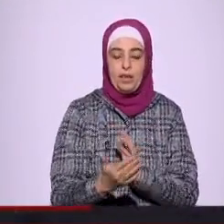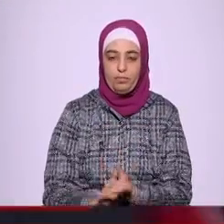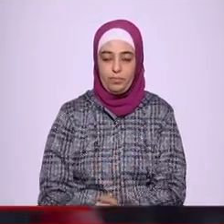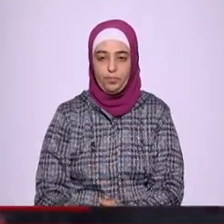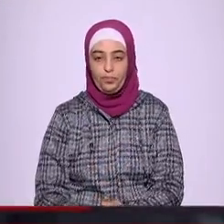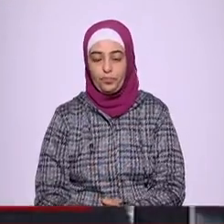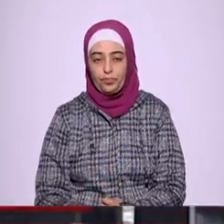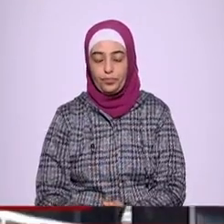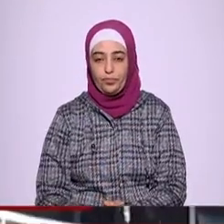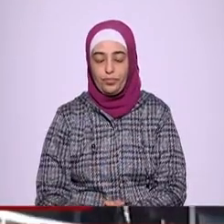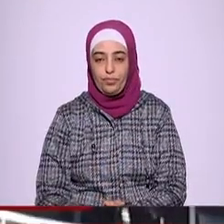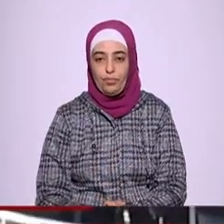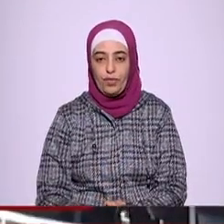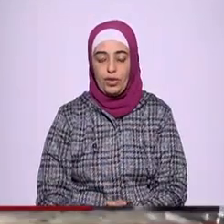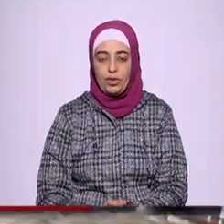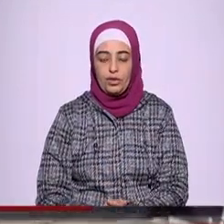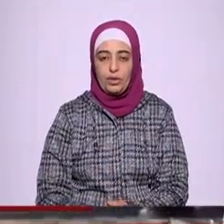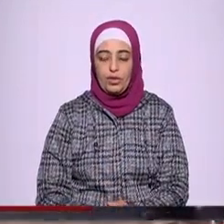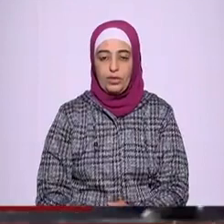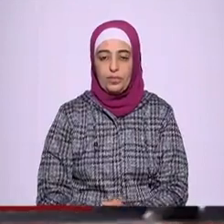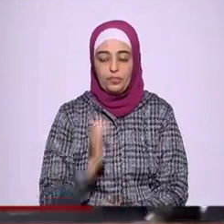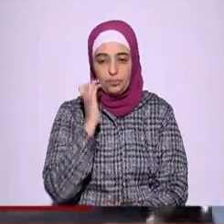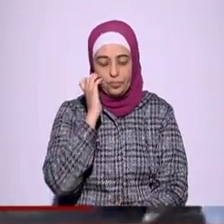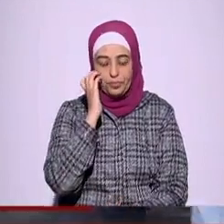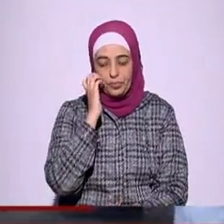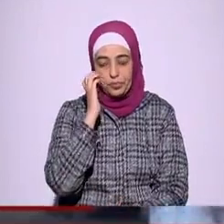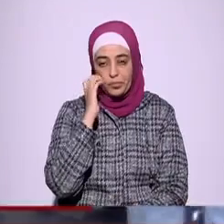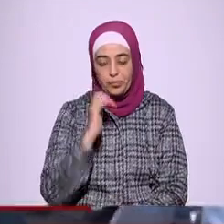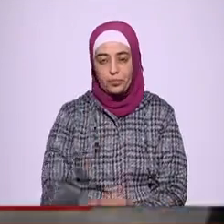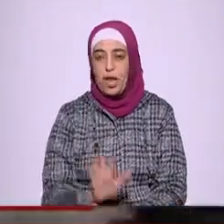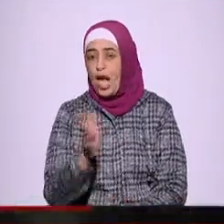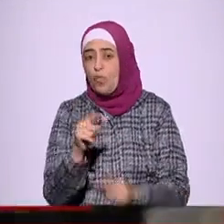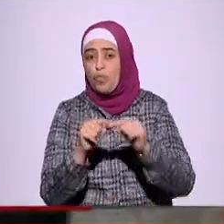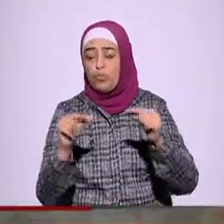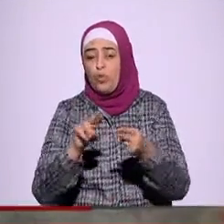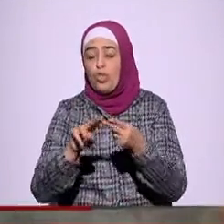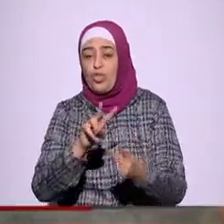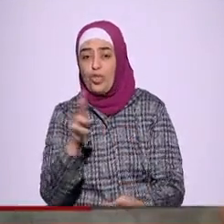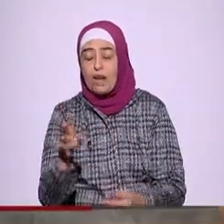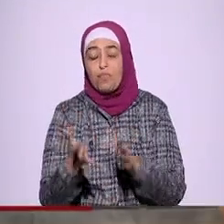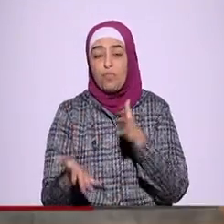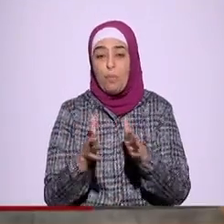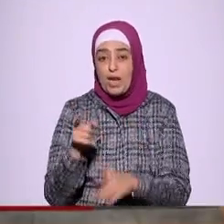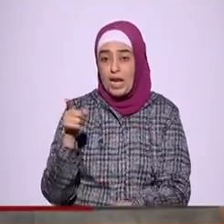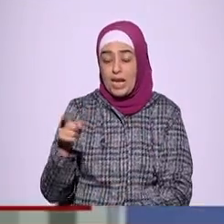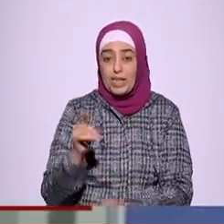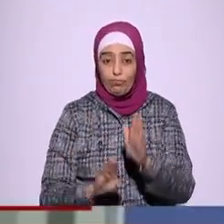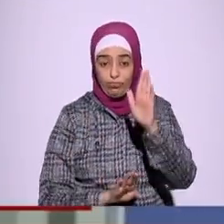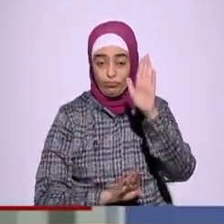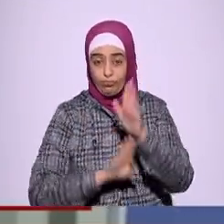العام. أو المحور الثاني أو السيناريو الثاني أننا ستكون هذه